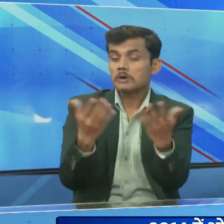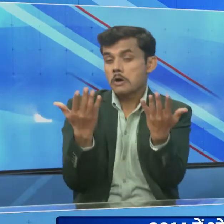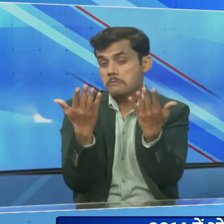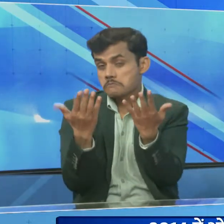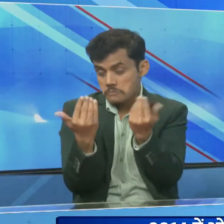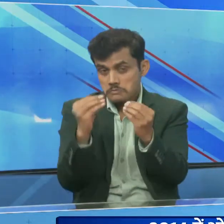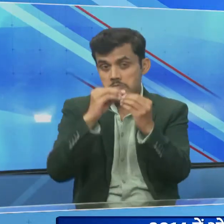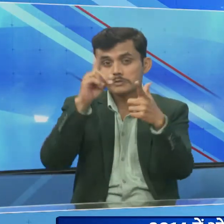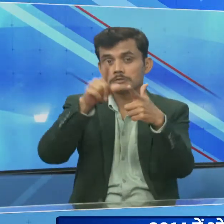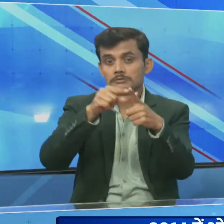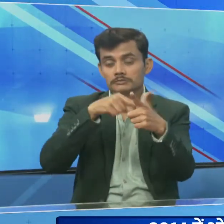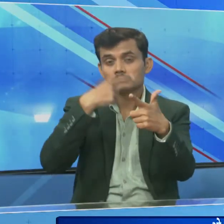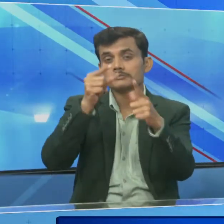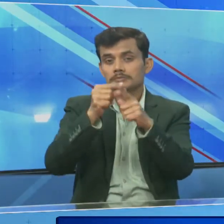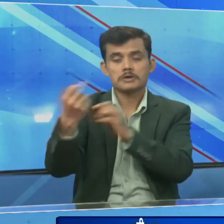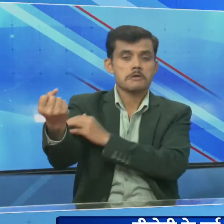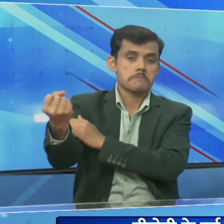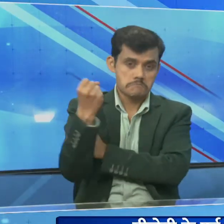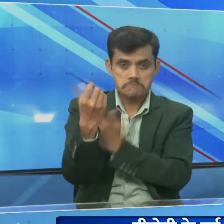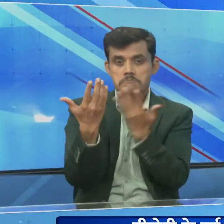है।